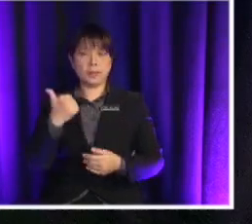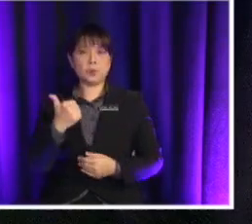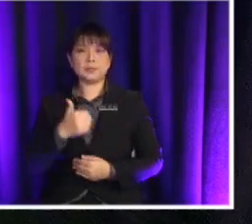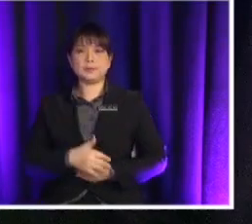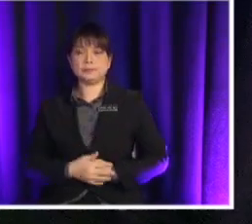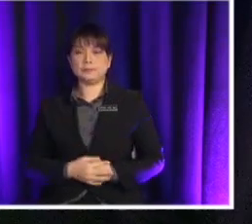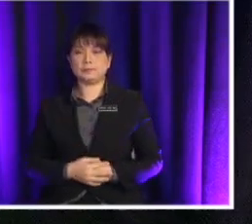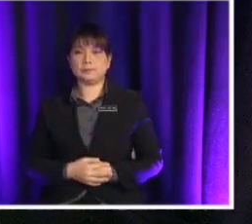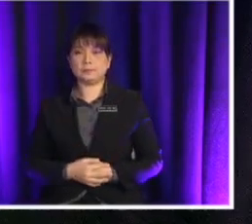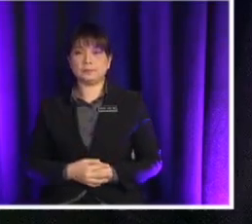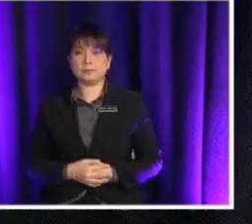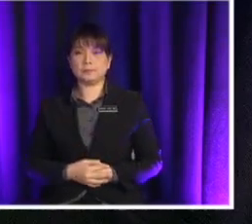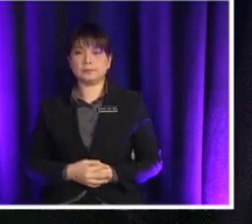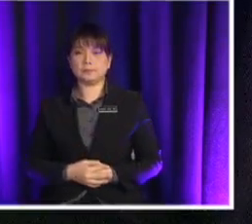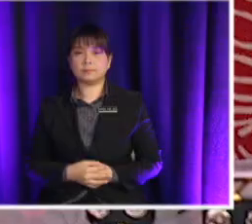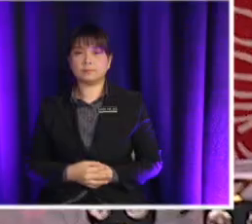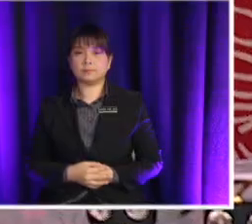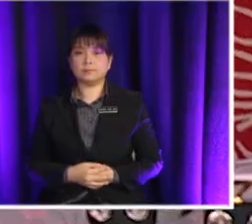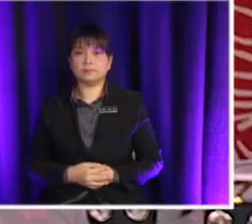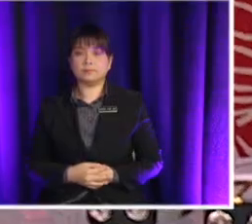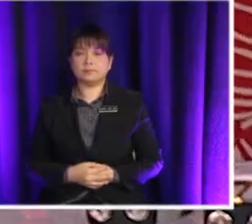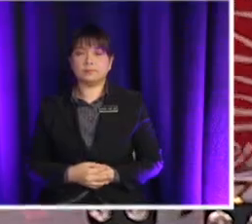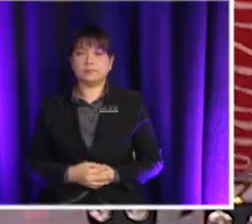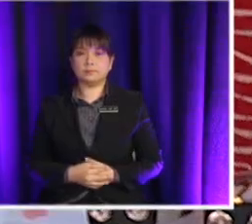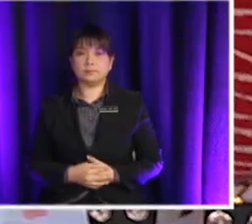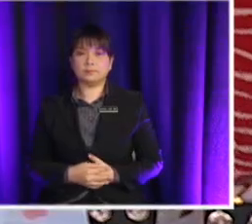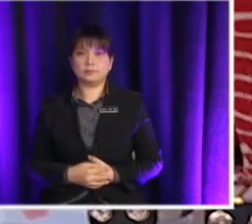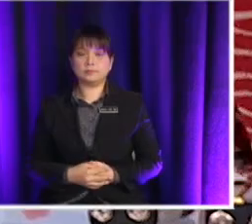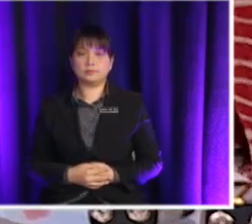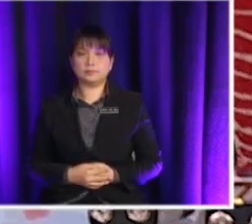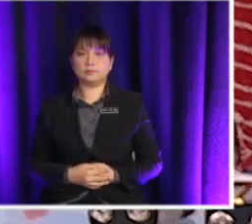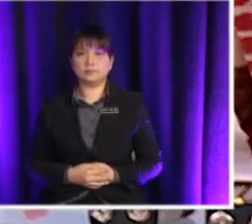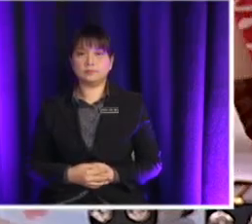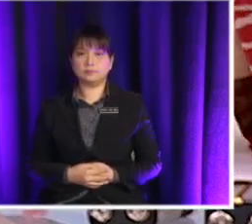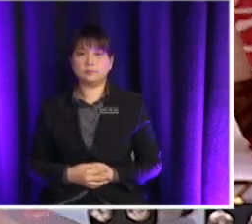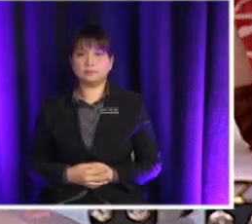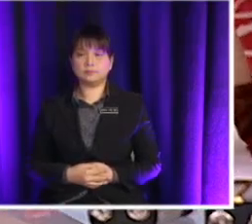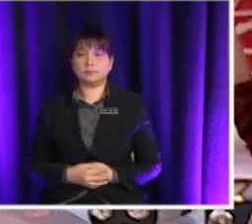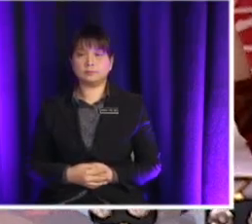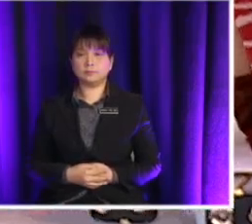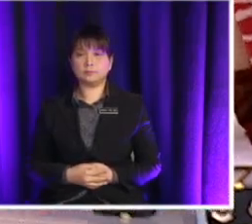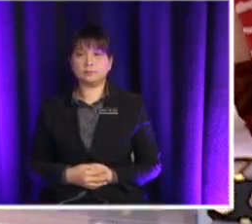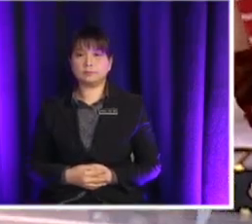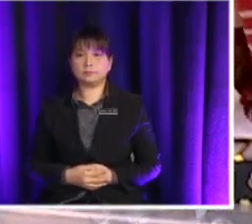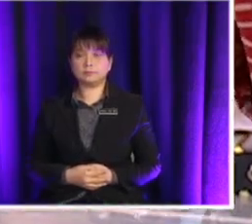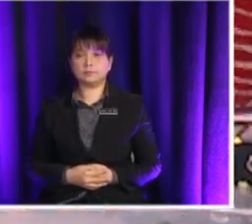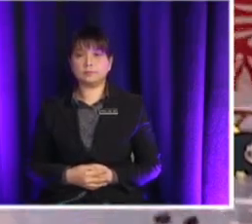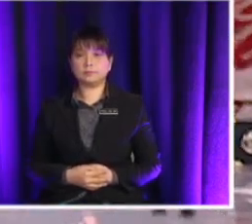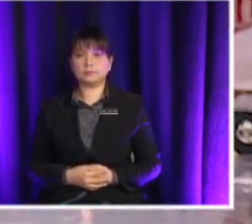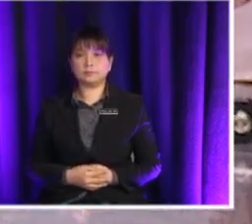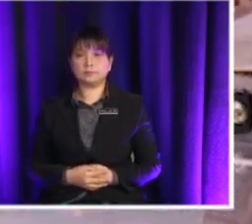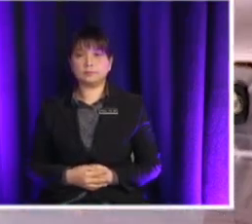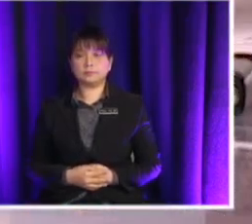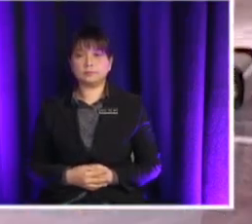saja. Okey, switch dia tidak ada polariti. So, kita sambungkan yang ni. Okey. Yang ni tadi kita sambungkan. Dan